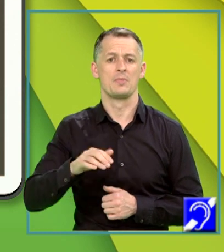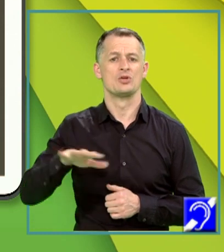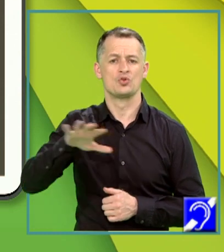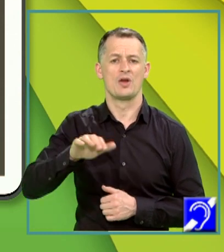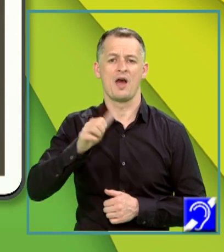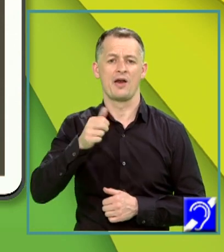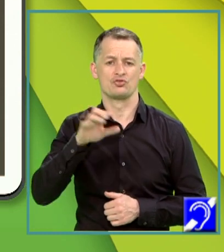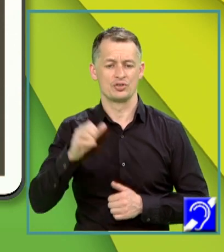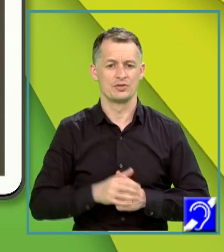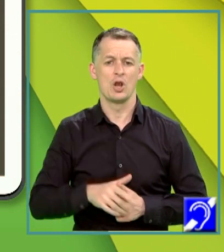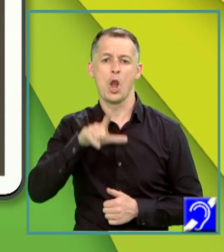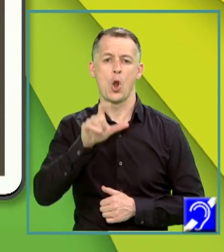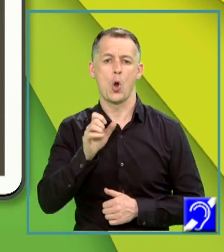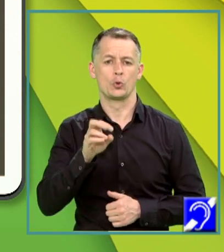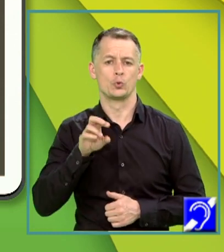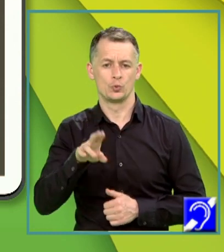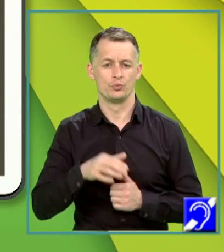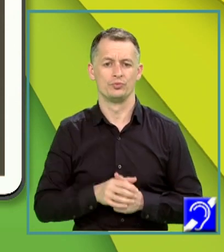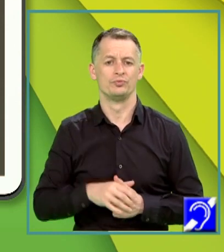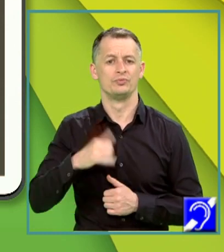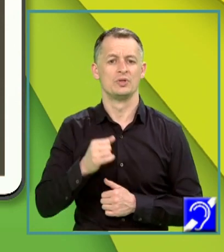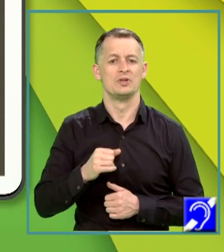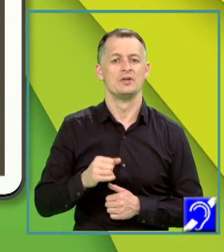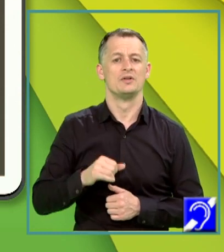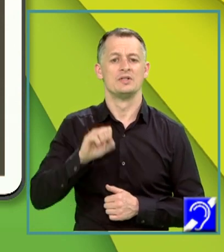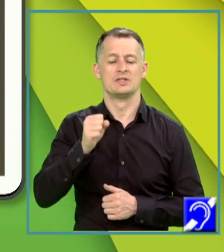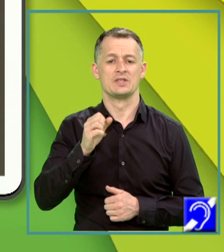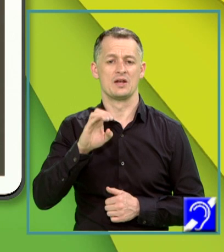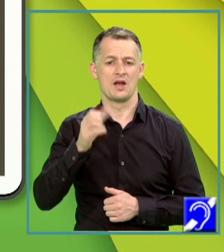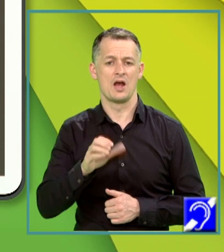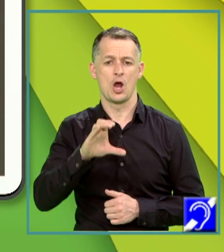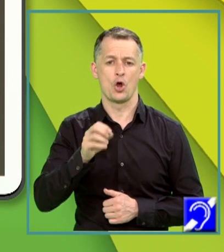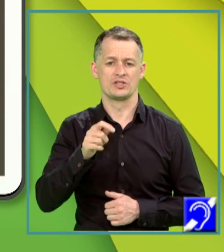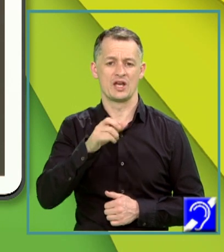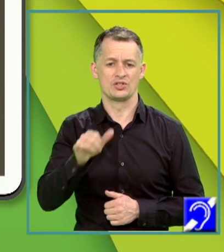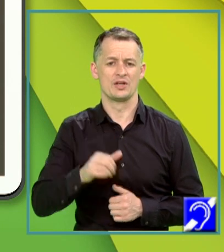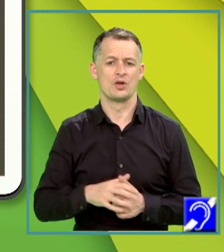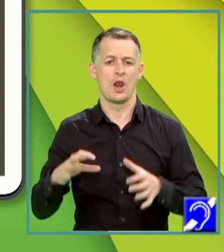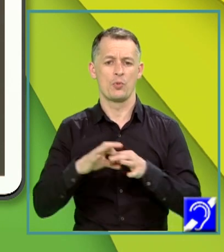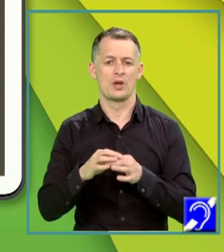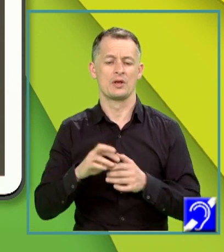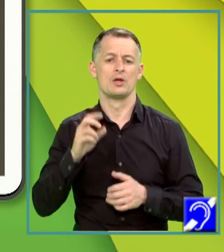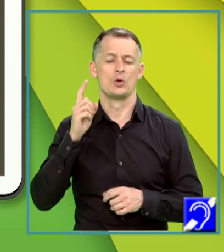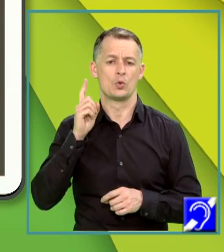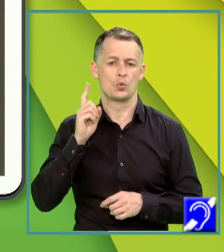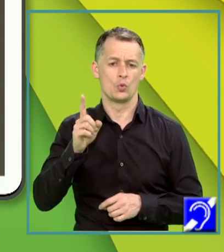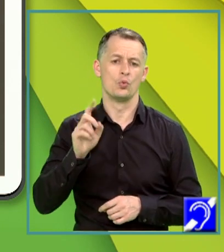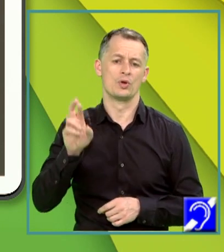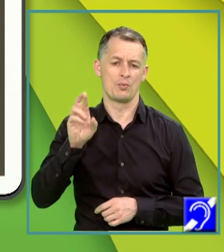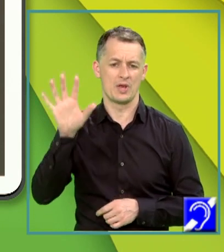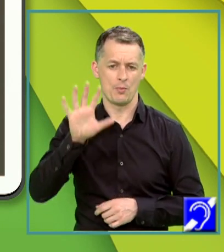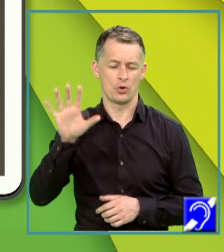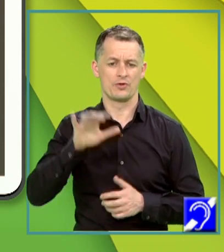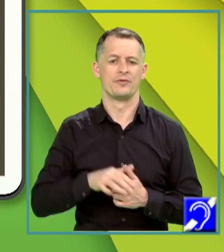stejarul pe Bistrița Stânca Costești Pe Prut în colaborare cu Republica Moldova mai bine zis cu